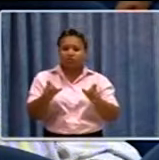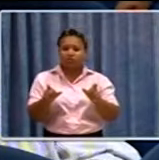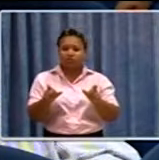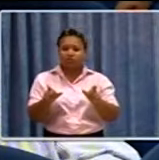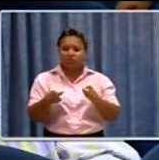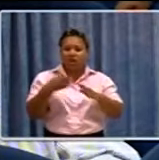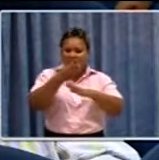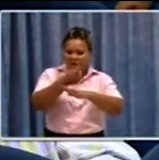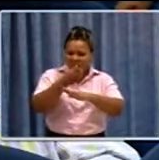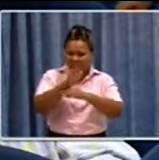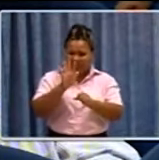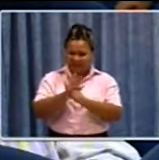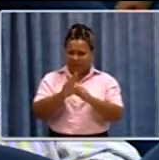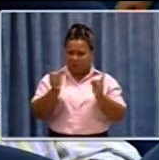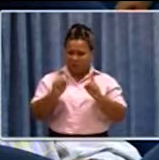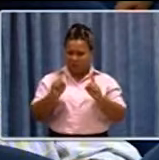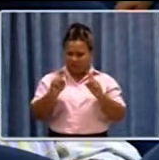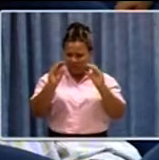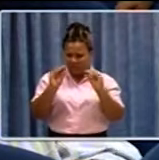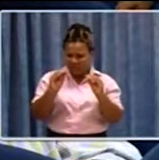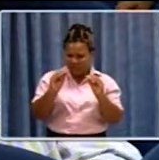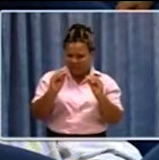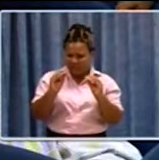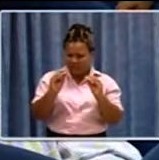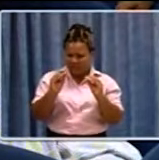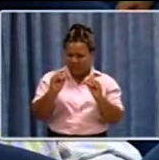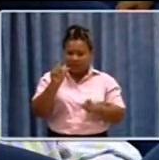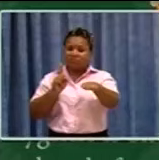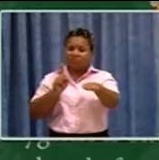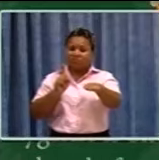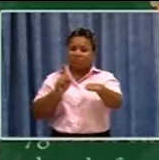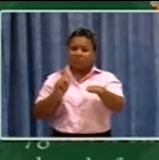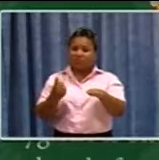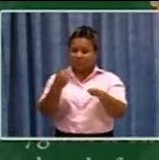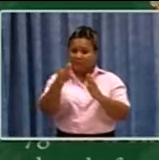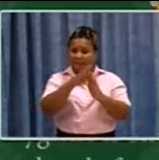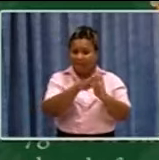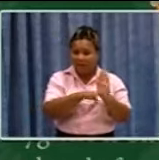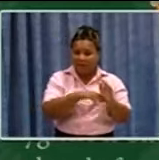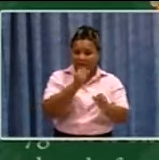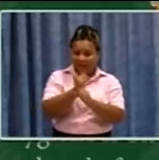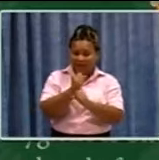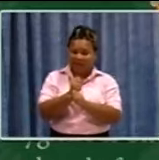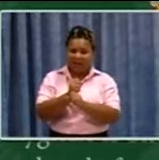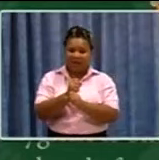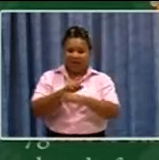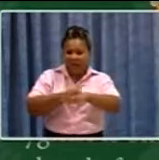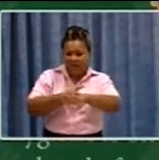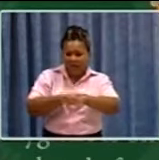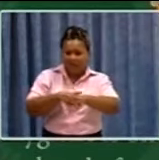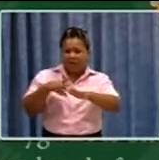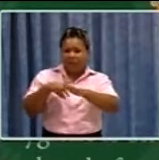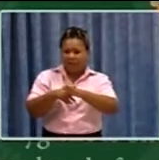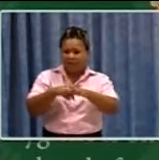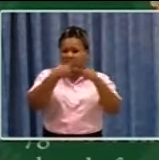pas mettre un bus additionnel pour mettre du monde travail présent. SPTC a donné plus de détails. Qui met les autres pour arranger chaque jour bus